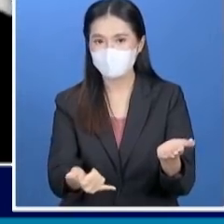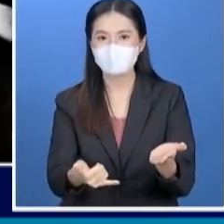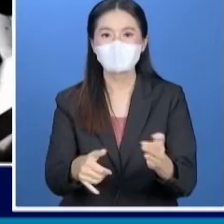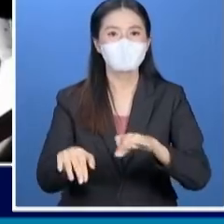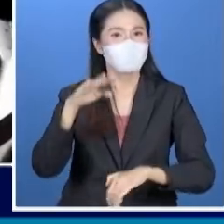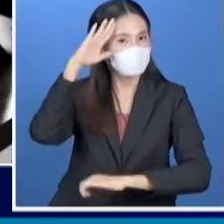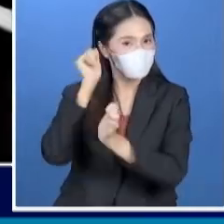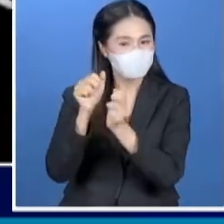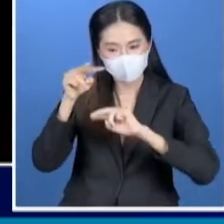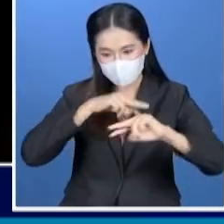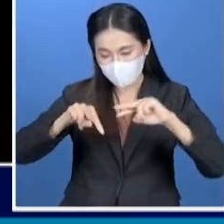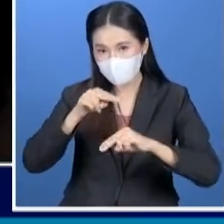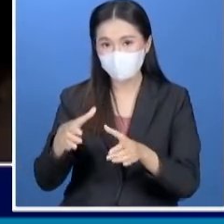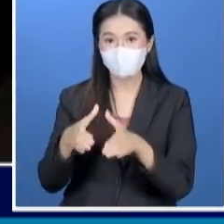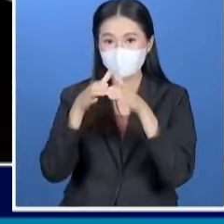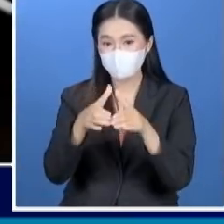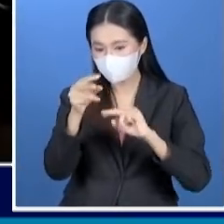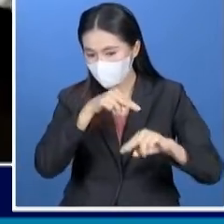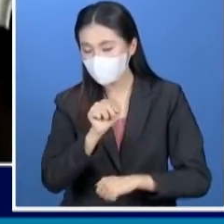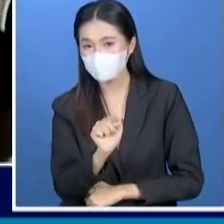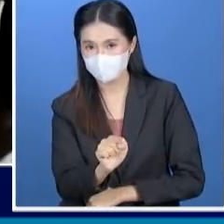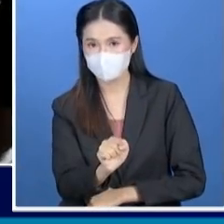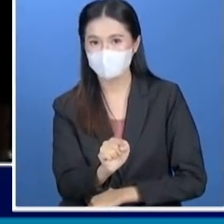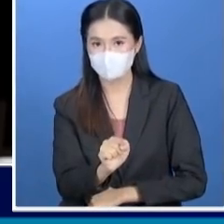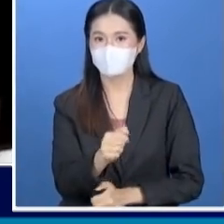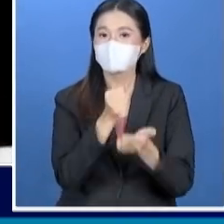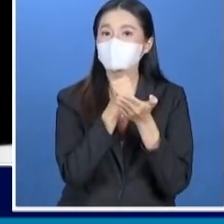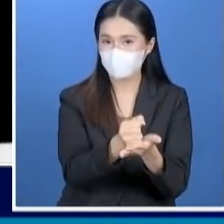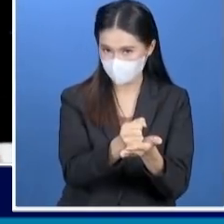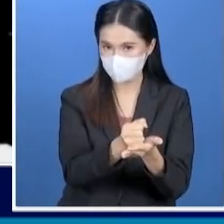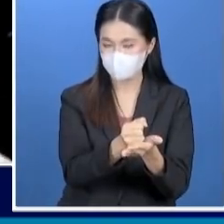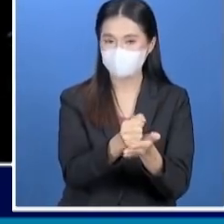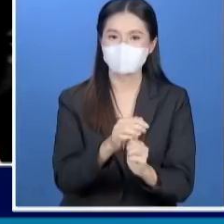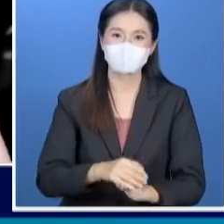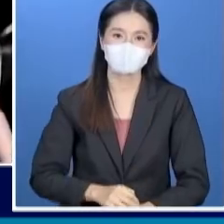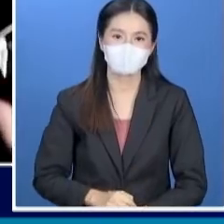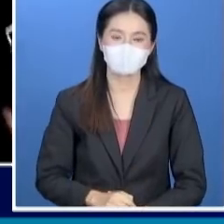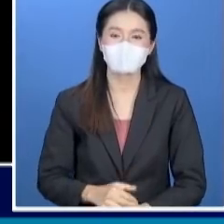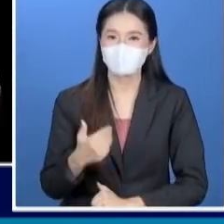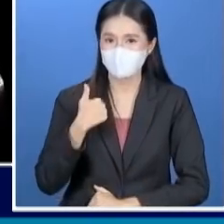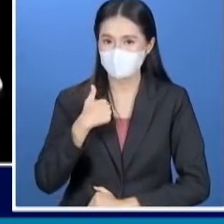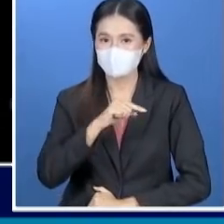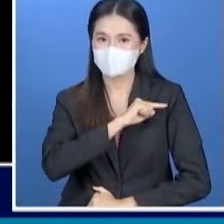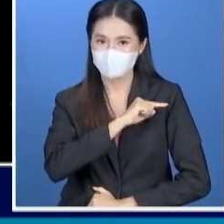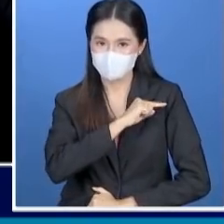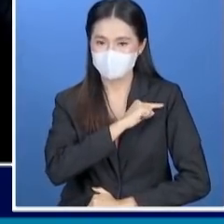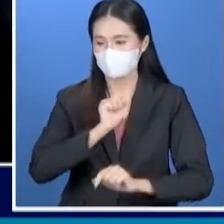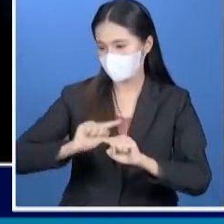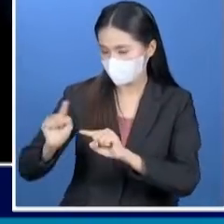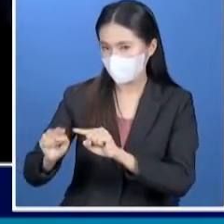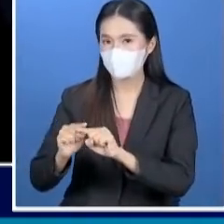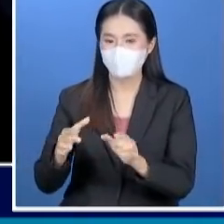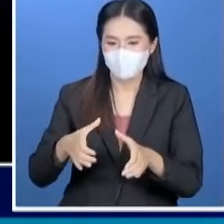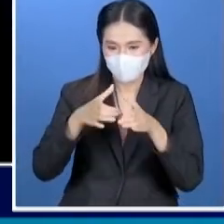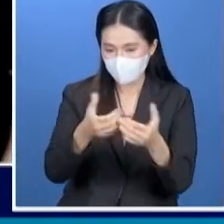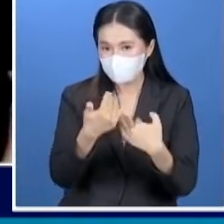าหน้าที่ตำรวจสายตรวจไปยังที่เกิดเหตุเพื่อให้ความช่วยเหลือในทันทีโดยมีเจ้าหน้าที่หลายหน่วยระด